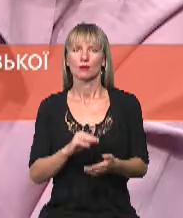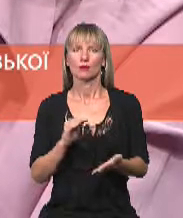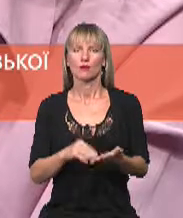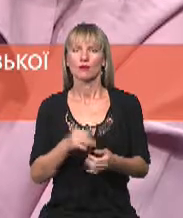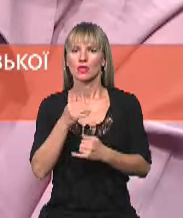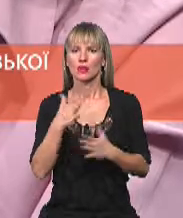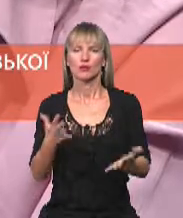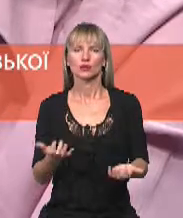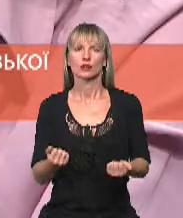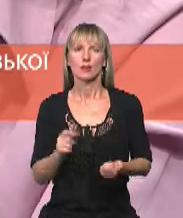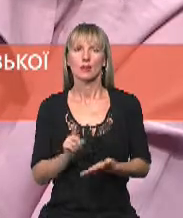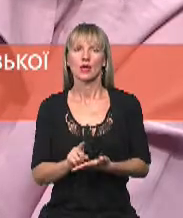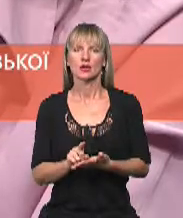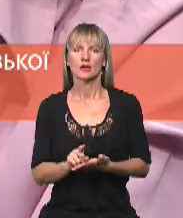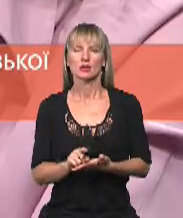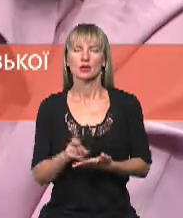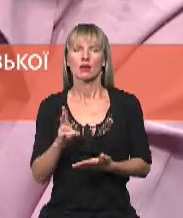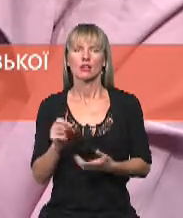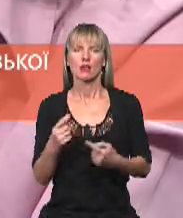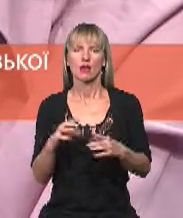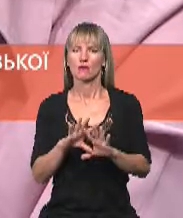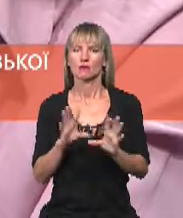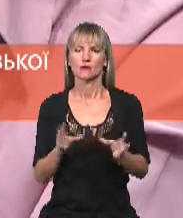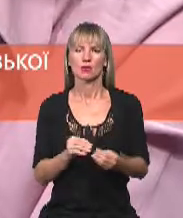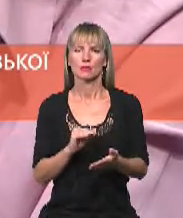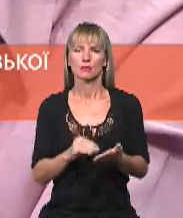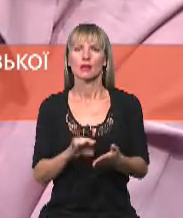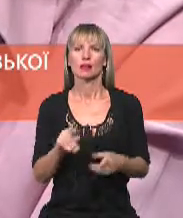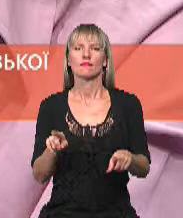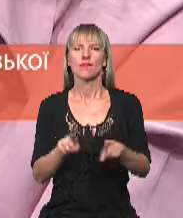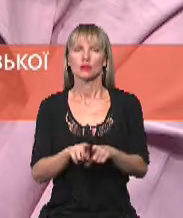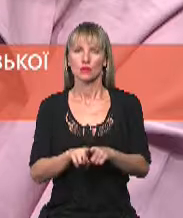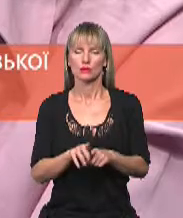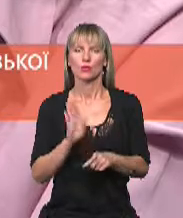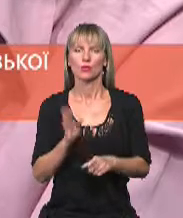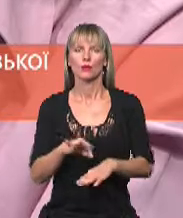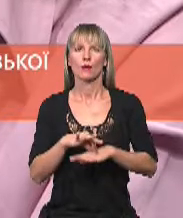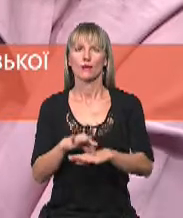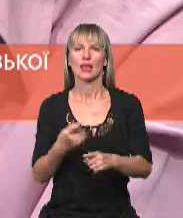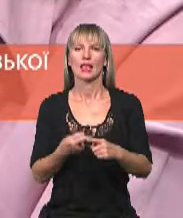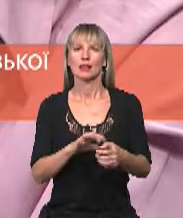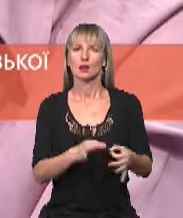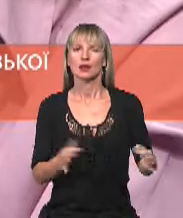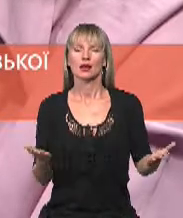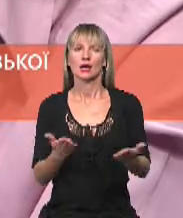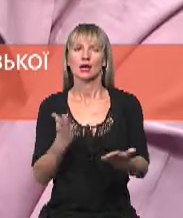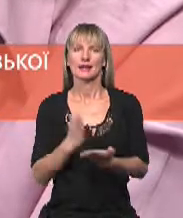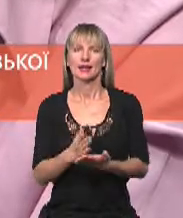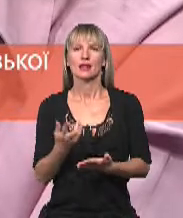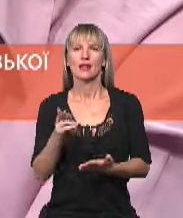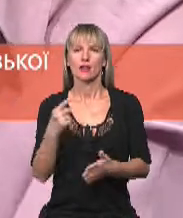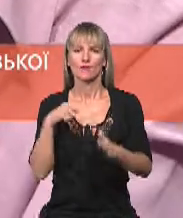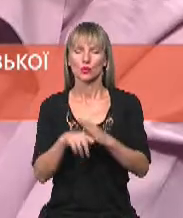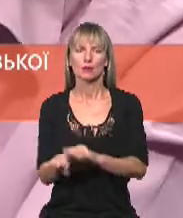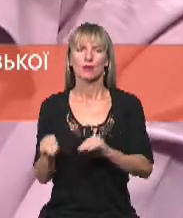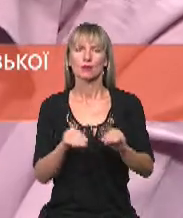може отримувати пенсію на загальних підставах і все одно проходитиме ті процедури, які передбачені для